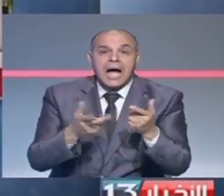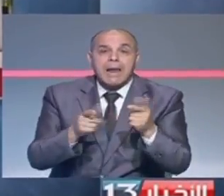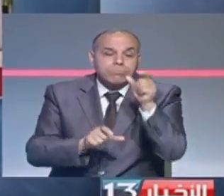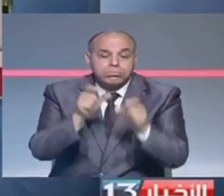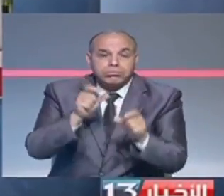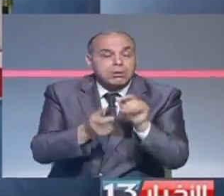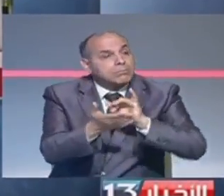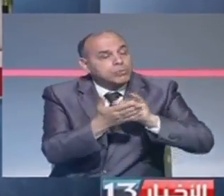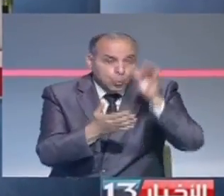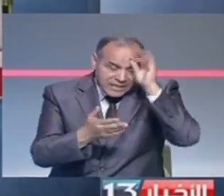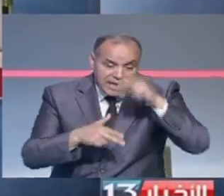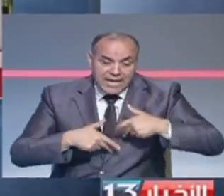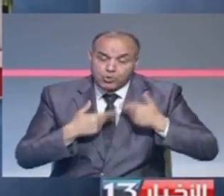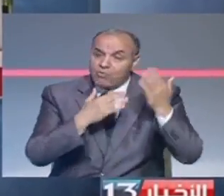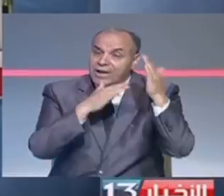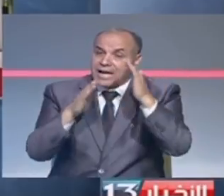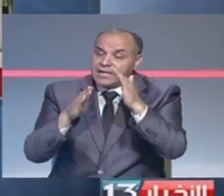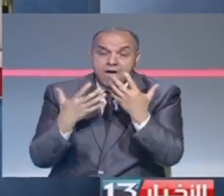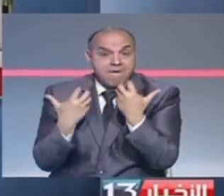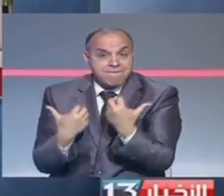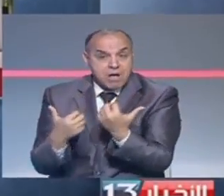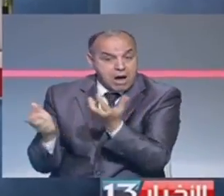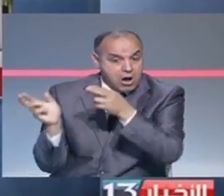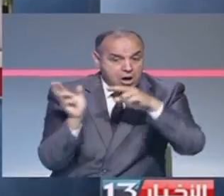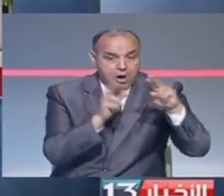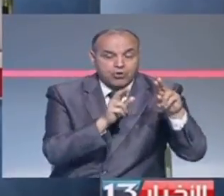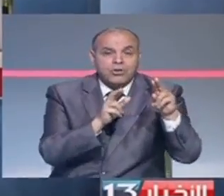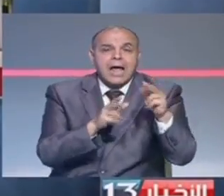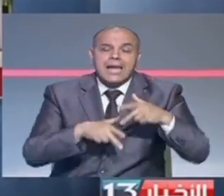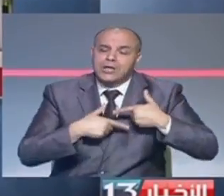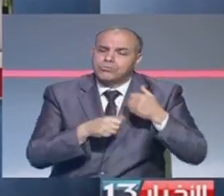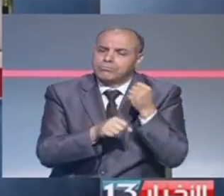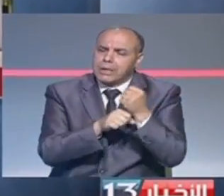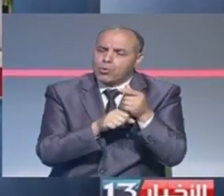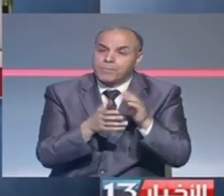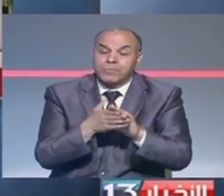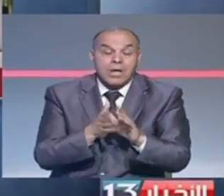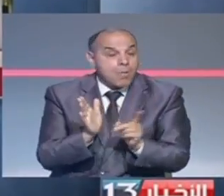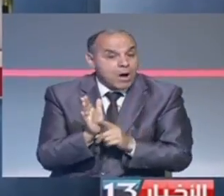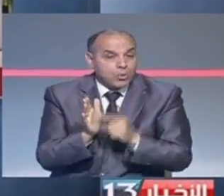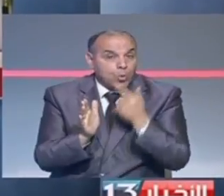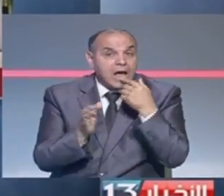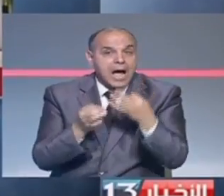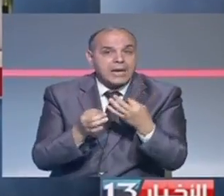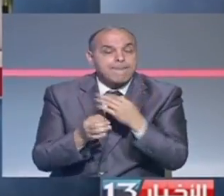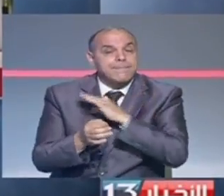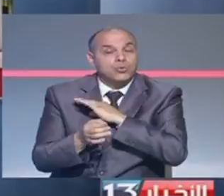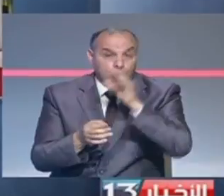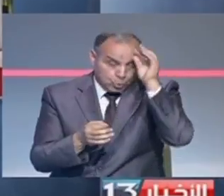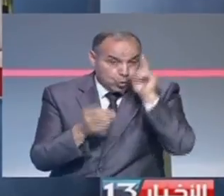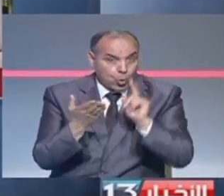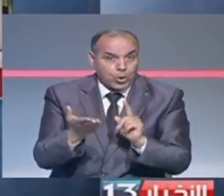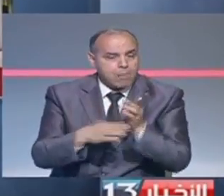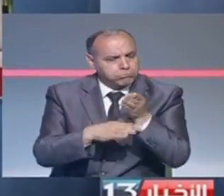المهاجرين التونسيين الراغبين في العوده الى بلدان الاقامه مؤكدا ان السلطات التونسيه